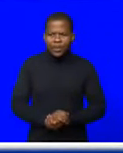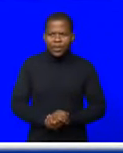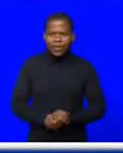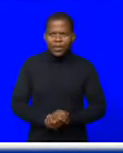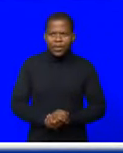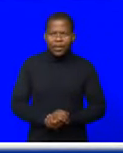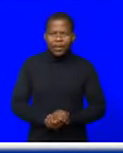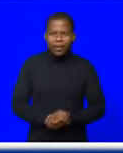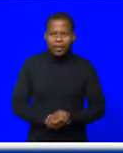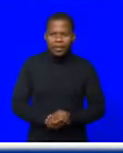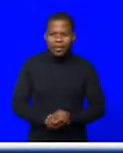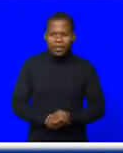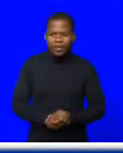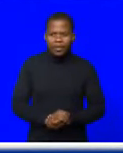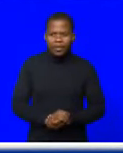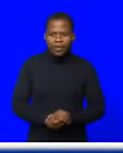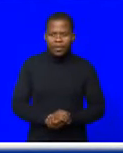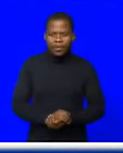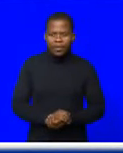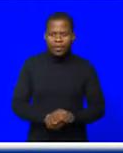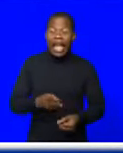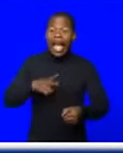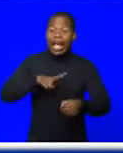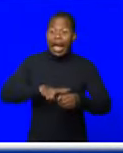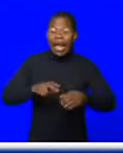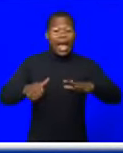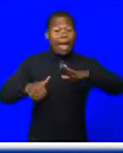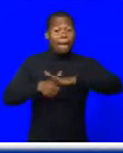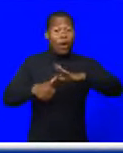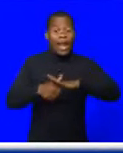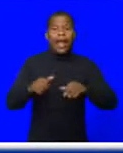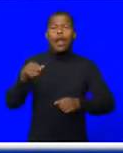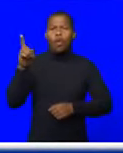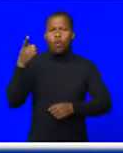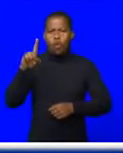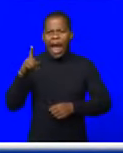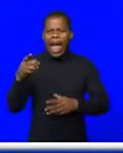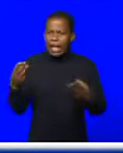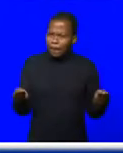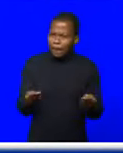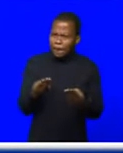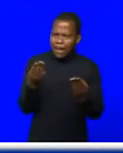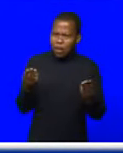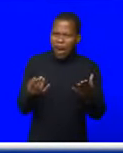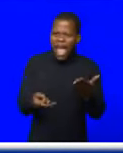lokhulu ukuthi tisheshe le tinto mekameni nasihlola nje ukuthi ngabe